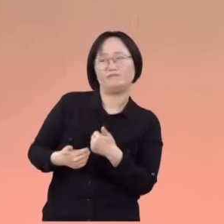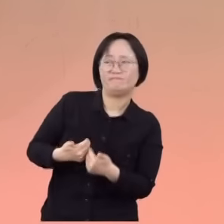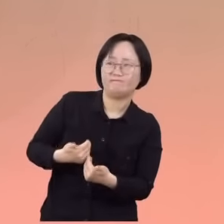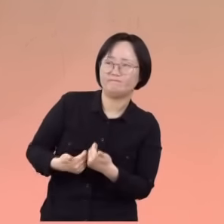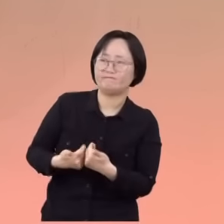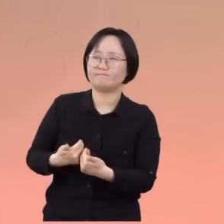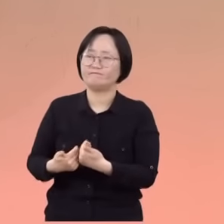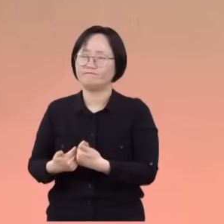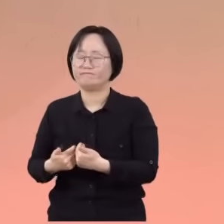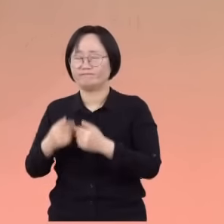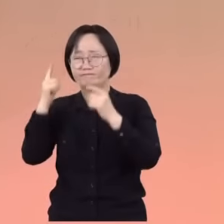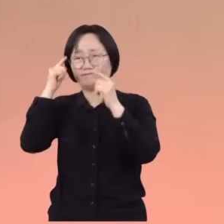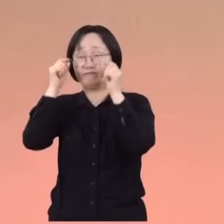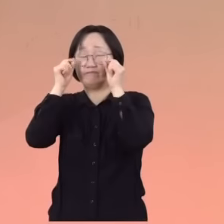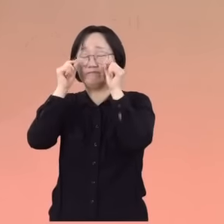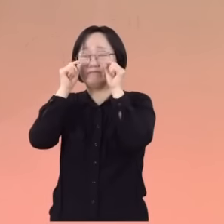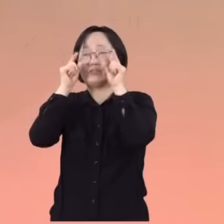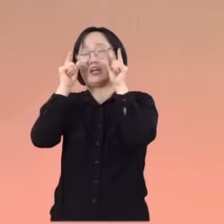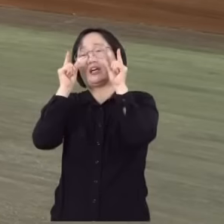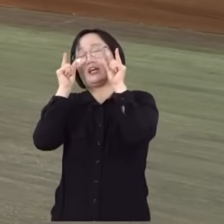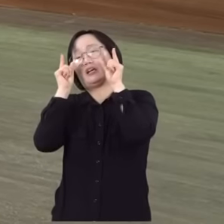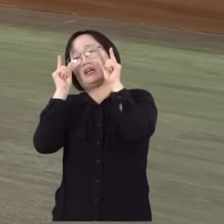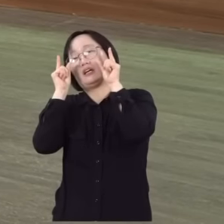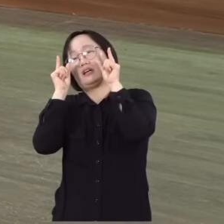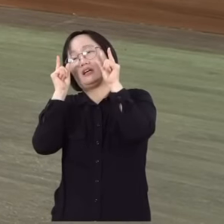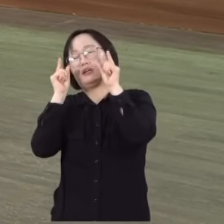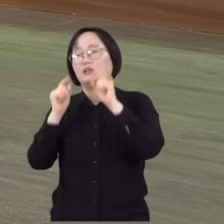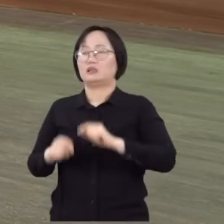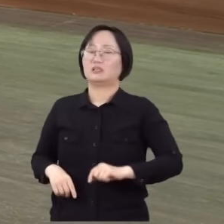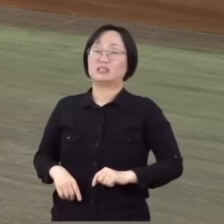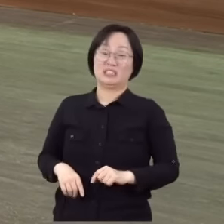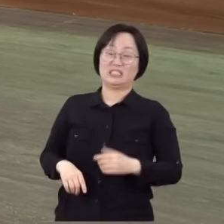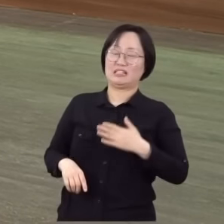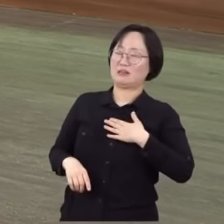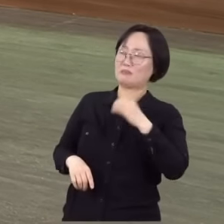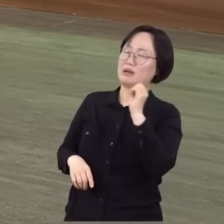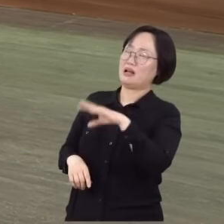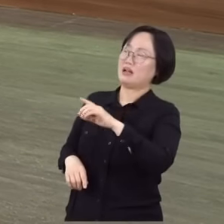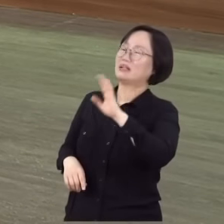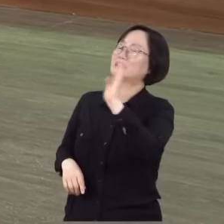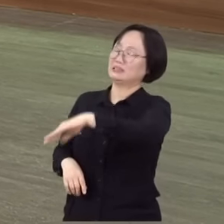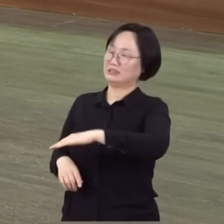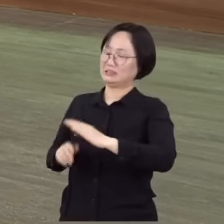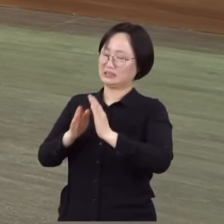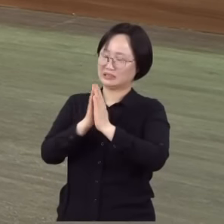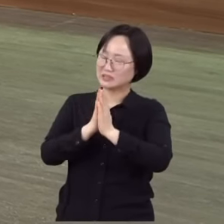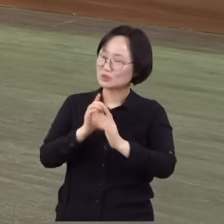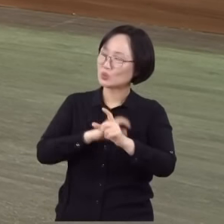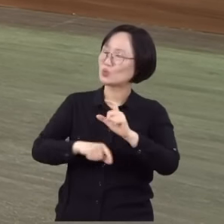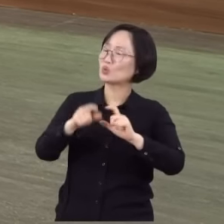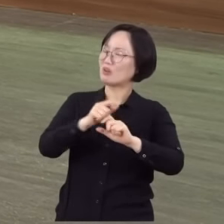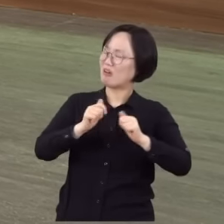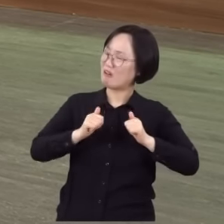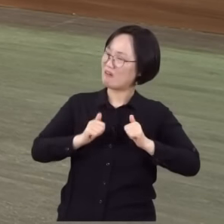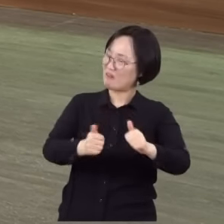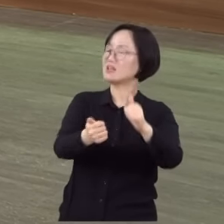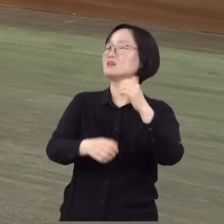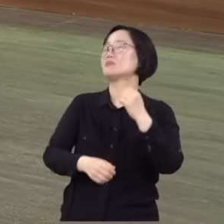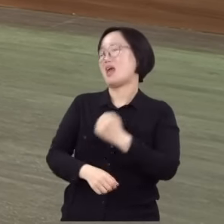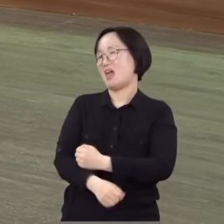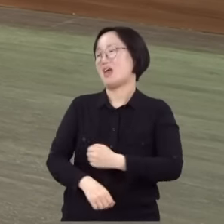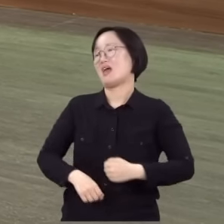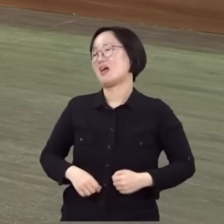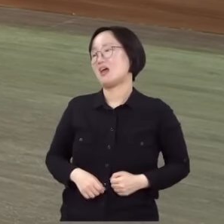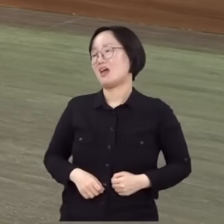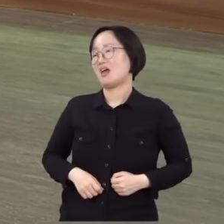이런 말씀을 하시더라고요 그래서 내가 아 기도 더 열심히 하라는 뜻입니다 뱃속에 남아 있는게